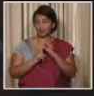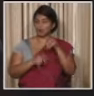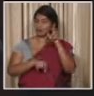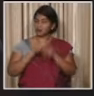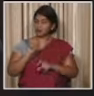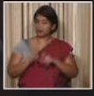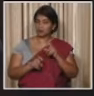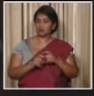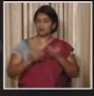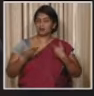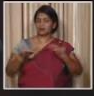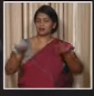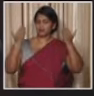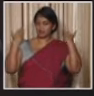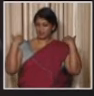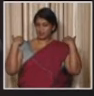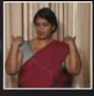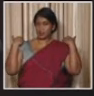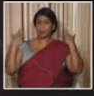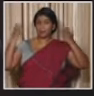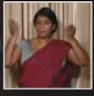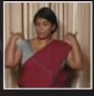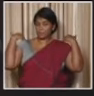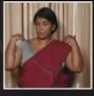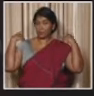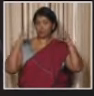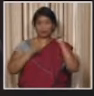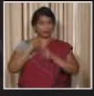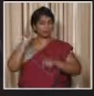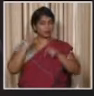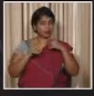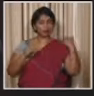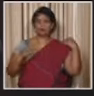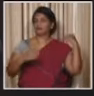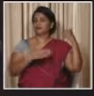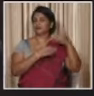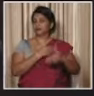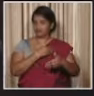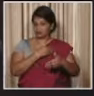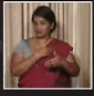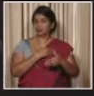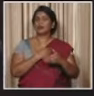කට්ටිය පිටිපස්සට ගියා. පිටිපස්සට හිටපු කට්ටියක් ඉස්සරහට ගත්තා.